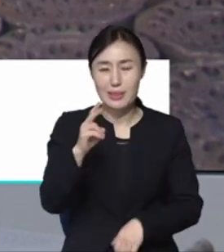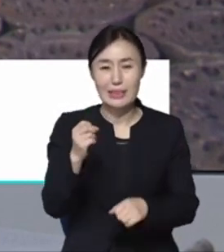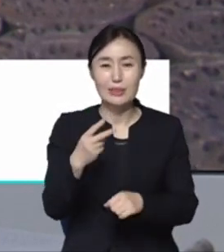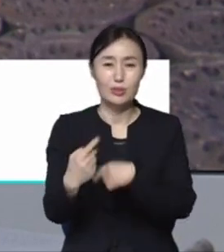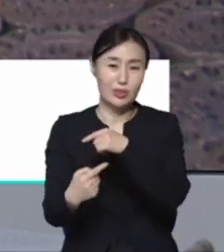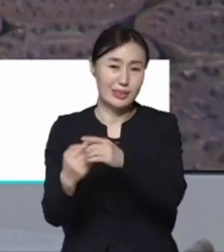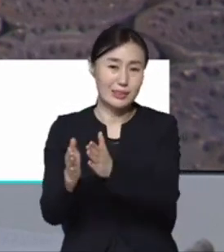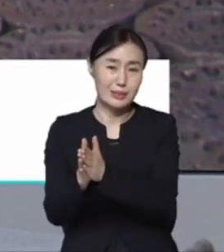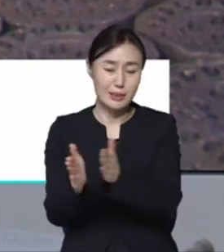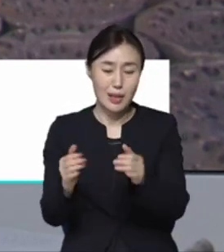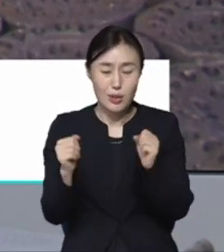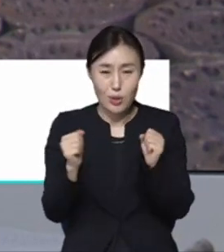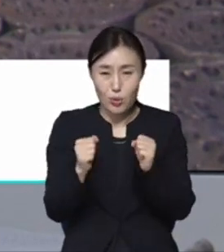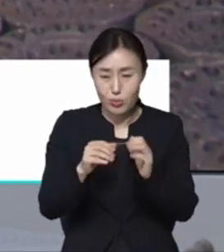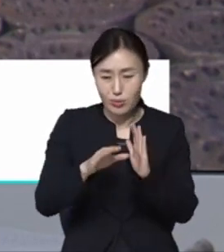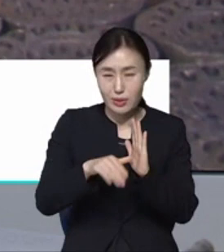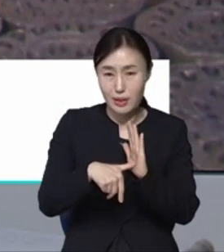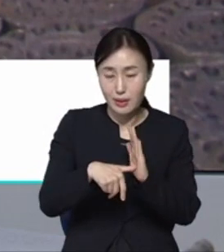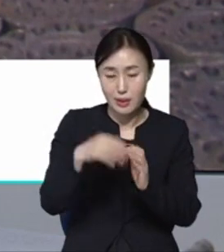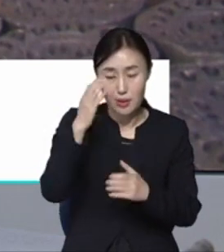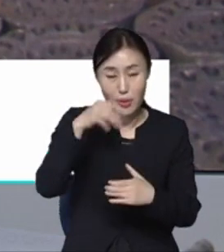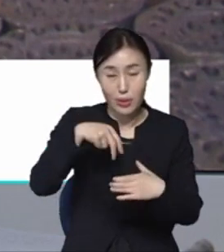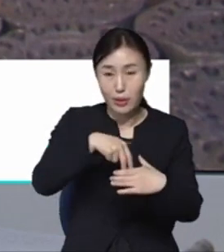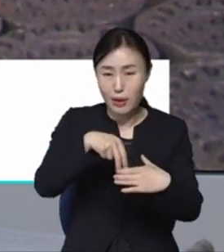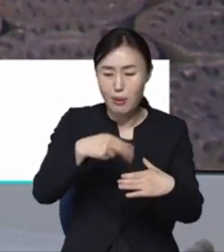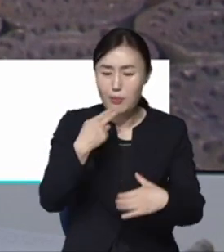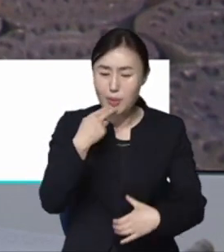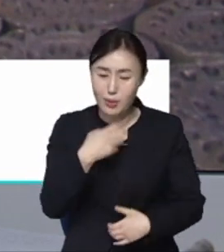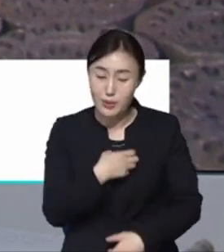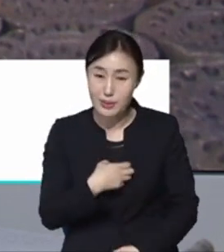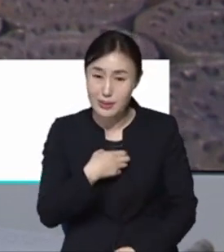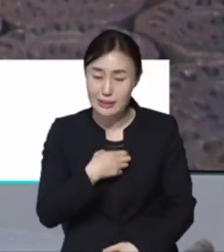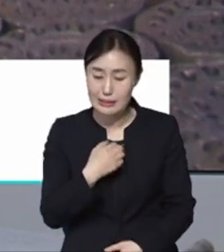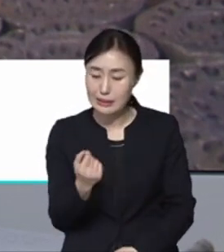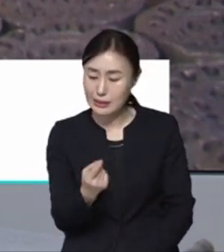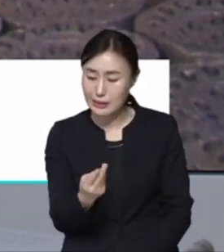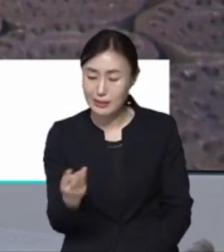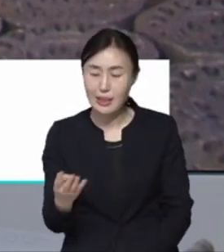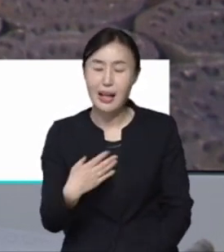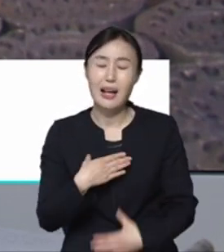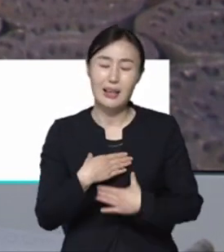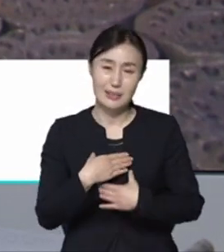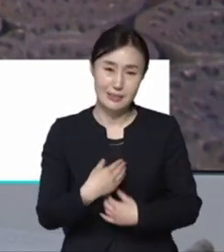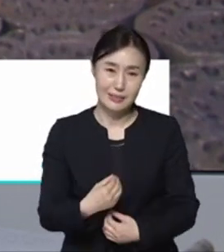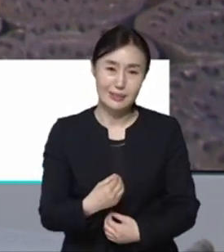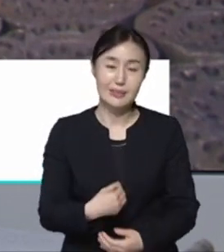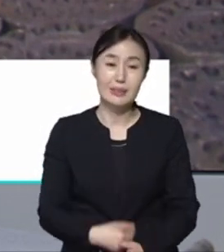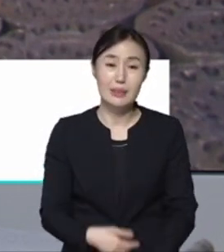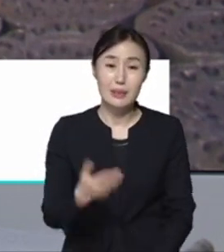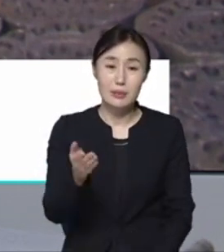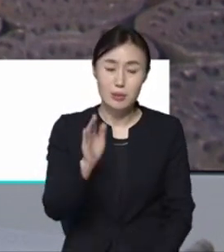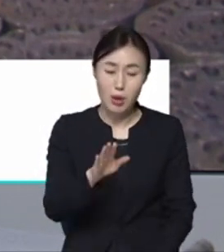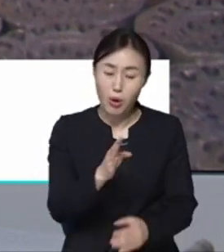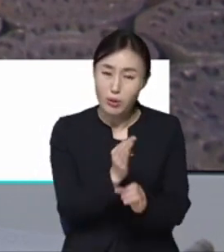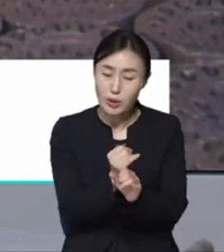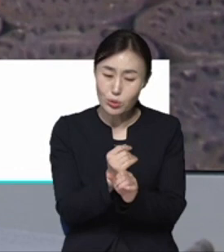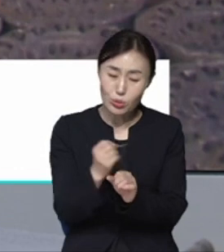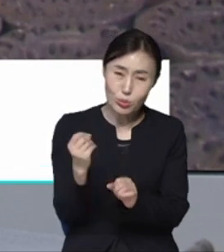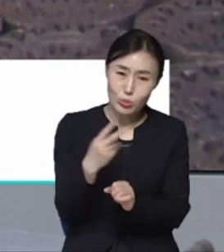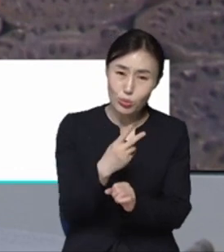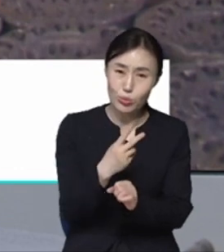어떻게 보내야 할지 막막했던 연탄 사용 가구들은 안도의 한숨을 내셨는데요. 하지만 언제 다시 문을 닫을지